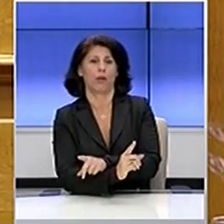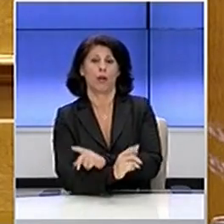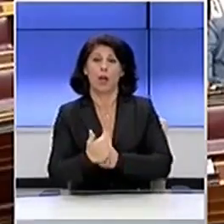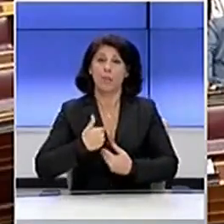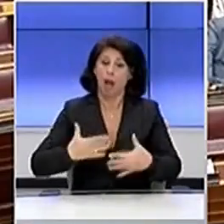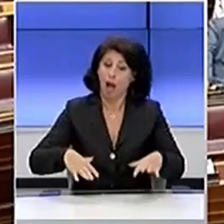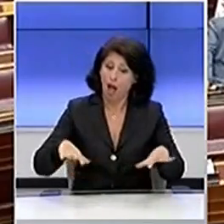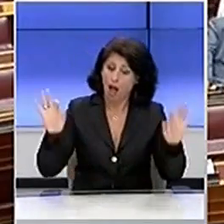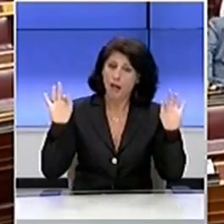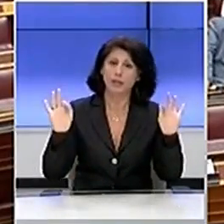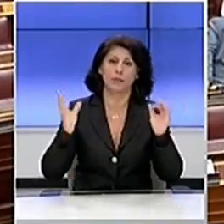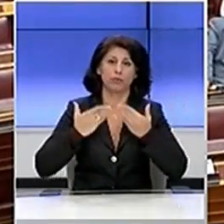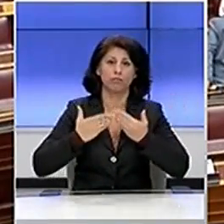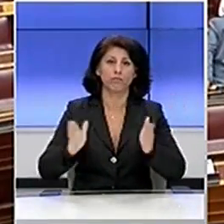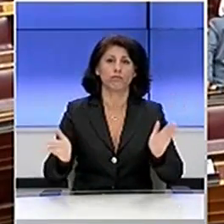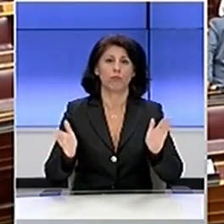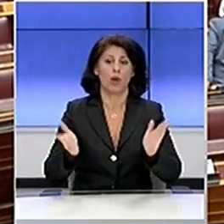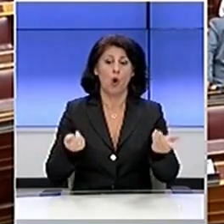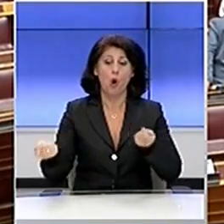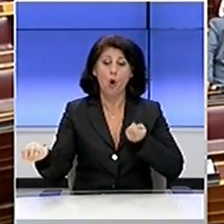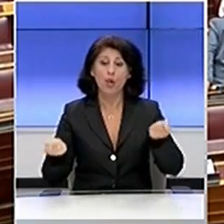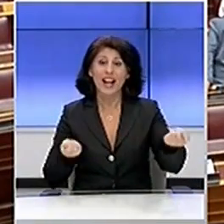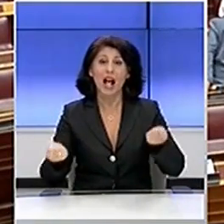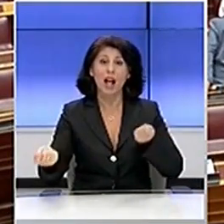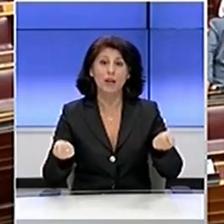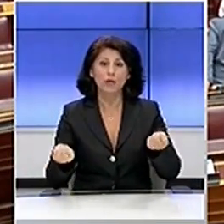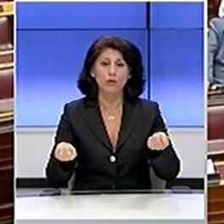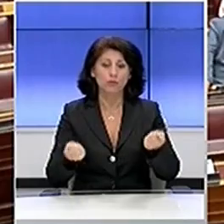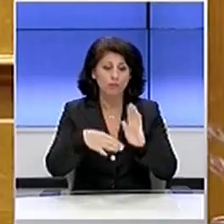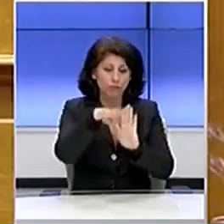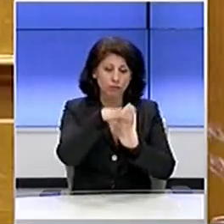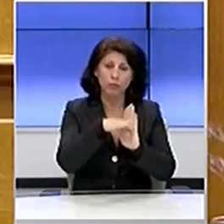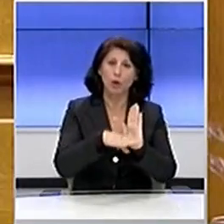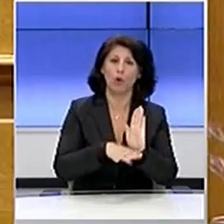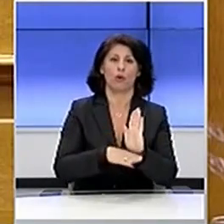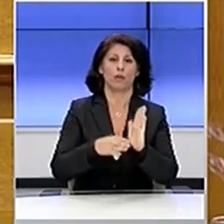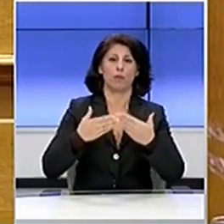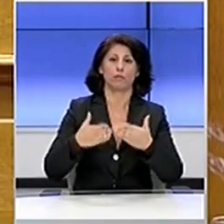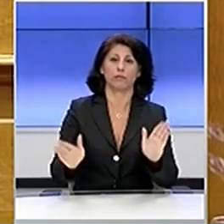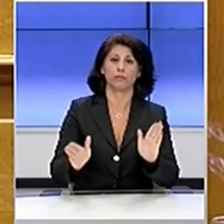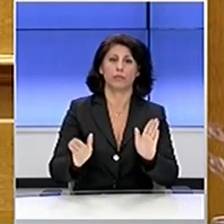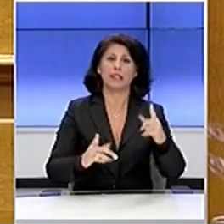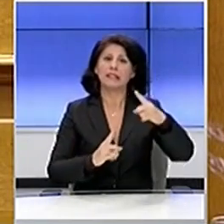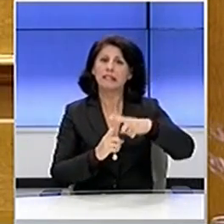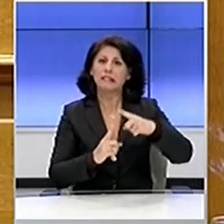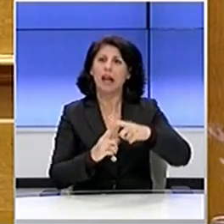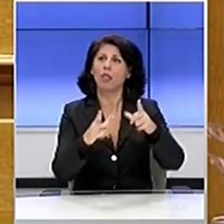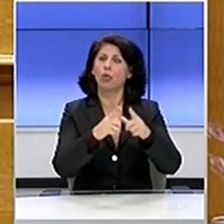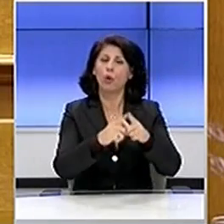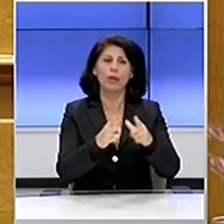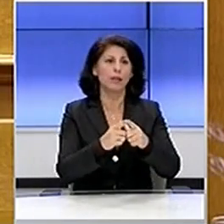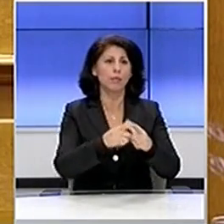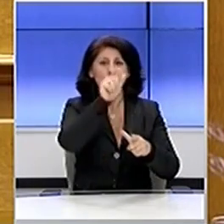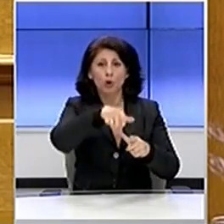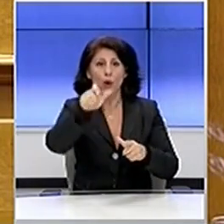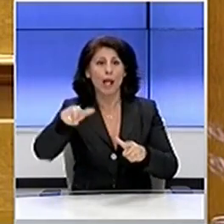τουρισμό οργανωμένα, με μια πολύ αυστηρή μεθοδολογία τεστ που κάναμε σε ένα ποσοστό